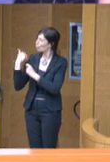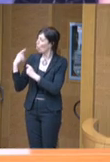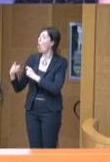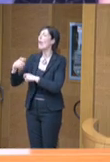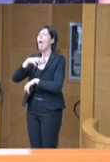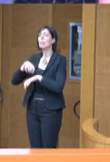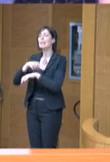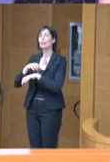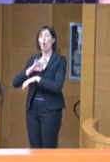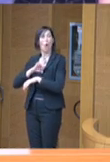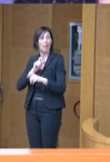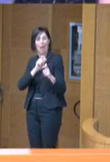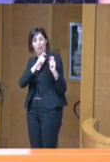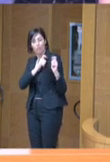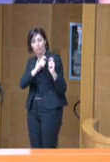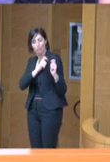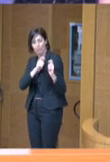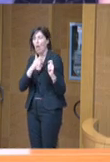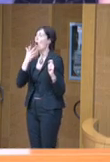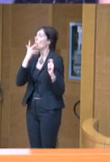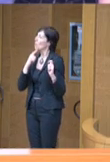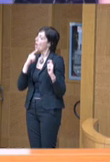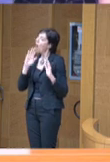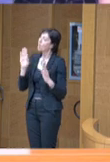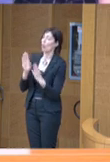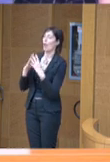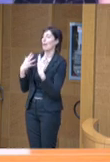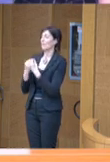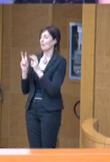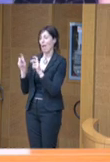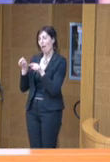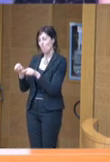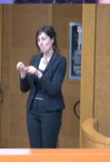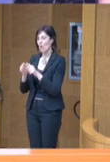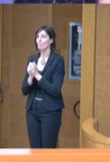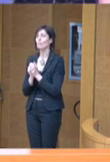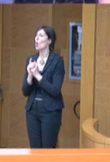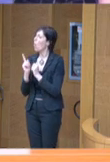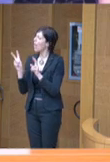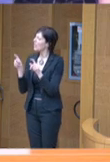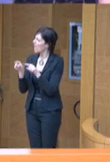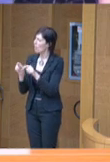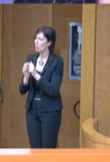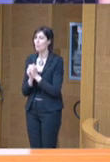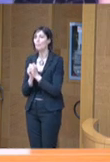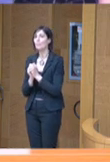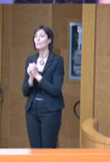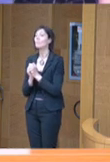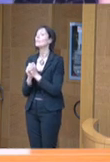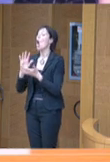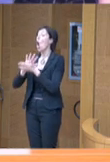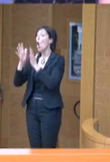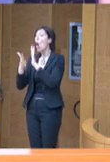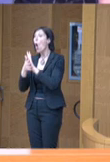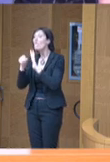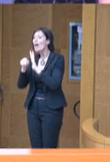Locatelli, abbiamo concordato di affrontare questo tema insieme, e cioè la convenzione, far conoscere